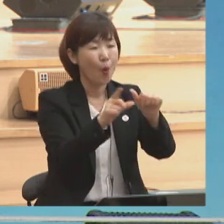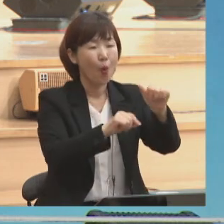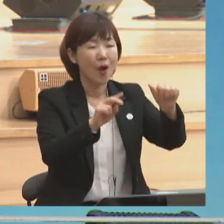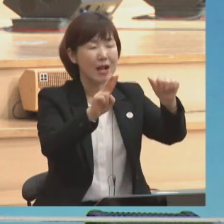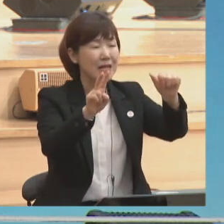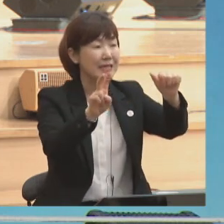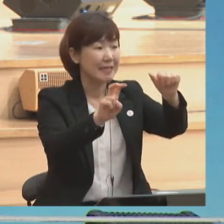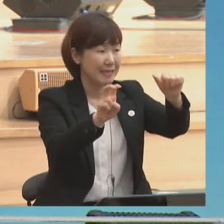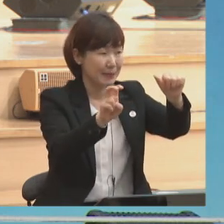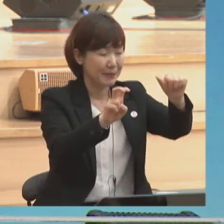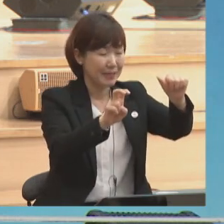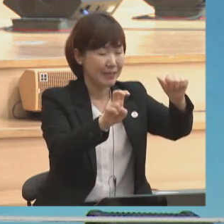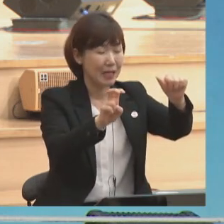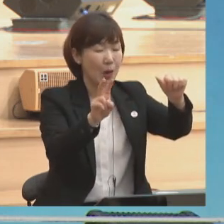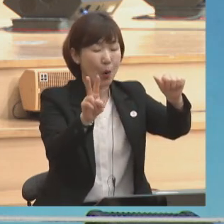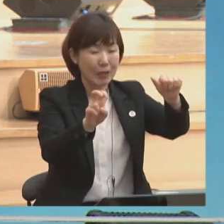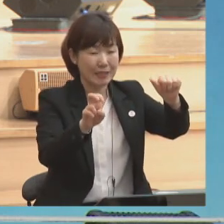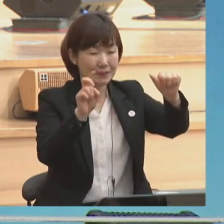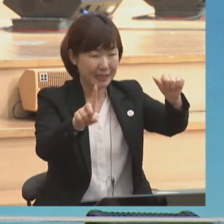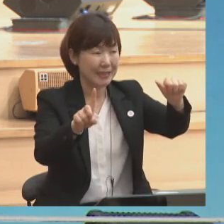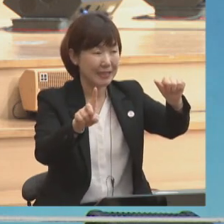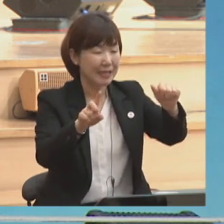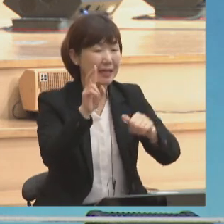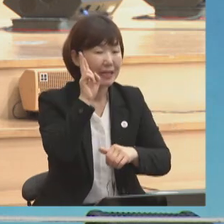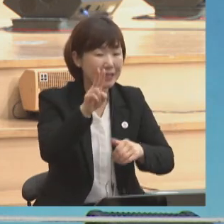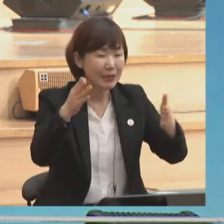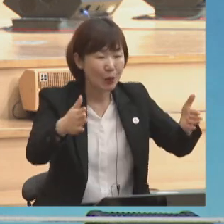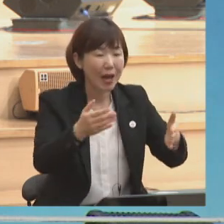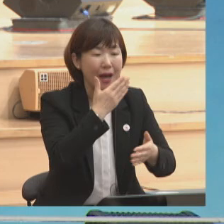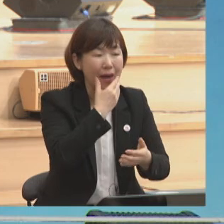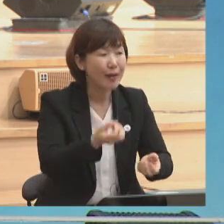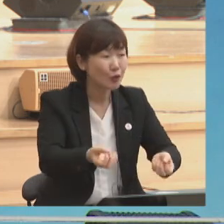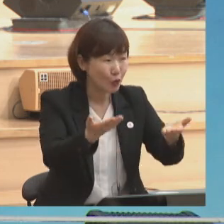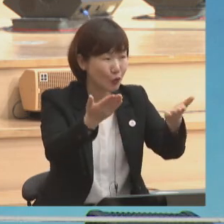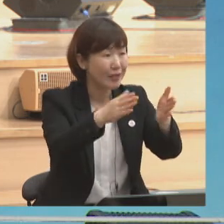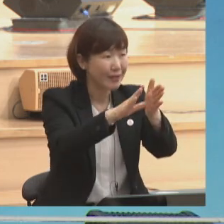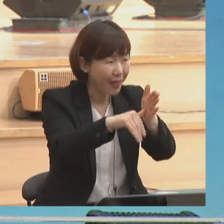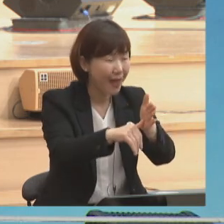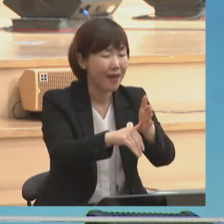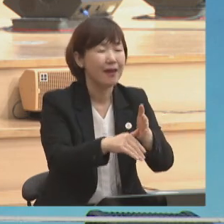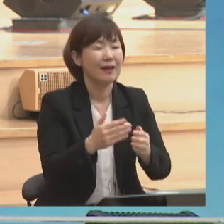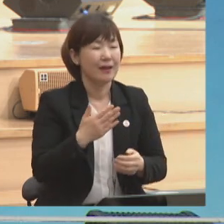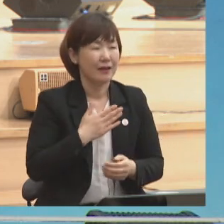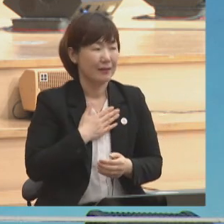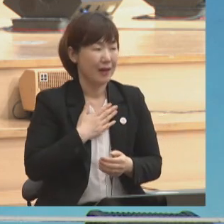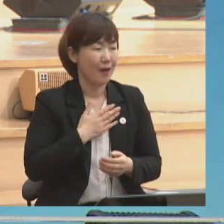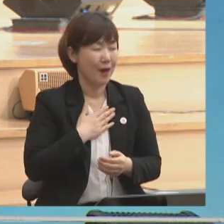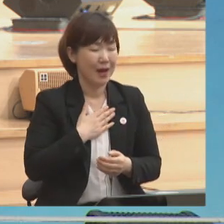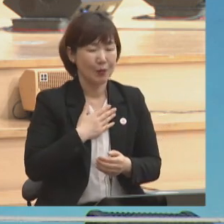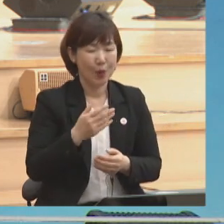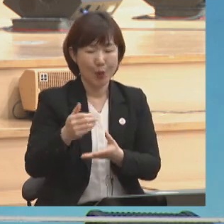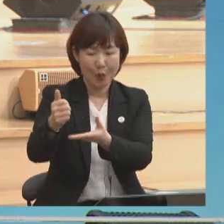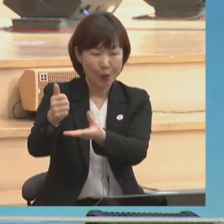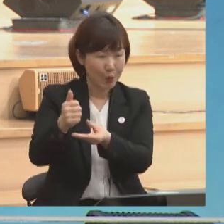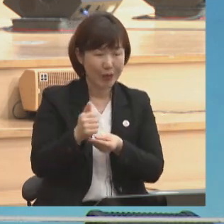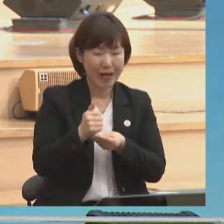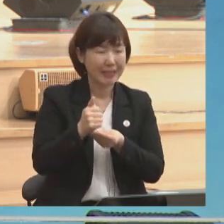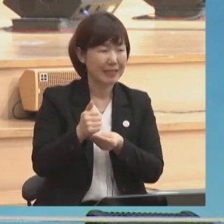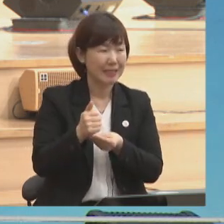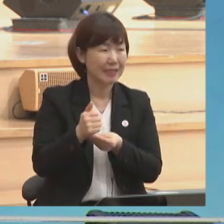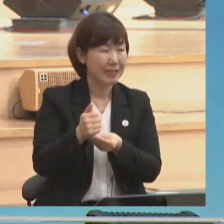5월 22일 월요일 양일간 진행되는 행복한 사람들의 축제 때 저와 강사들이